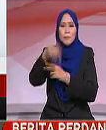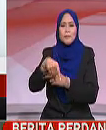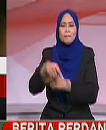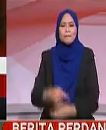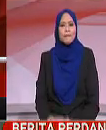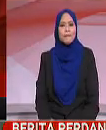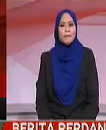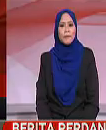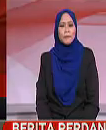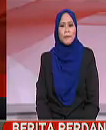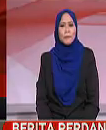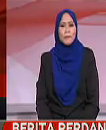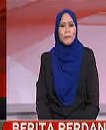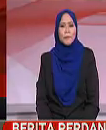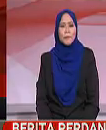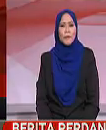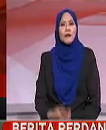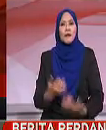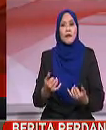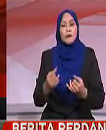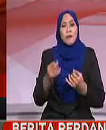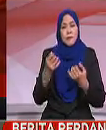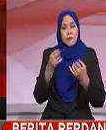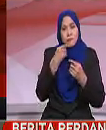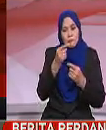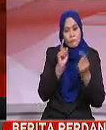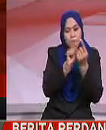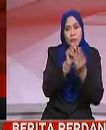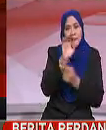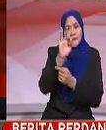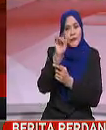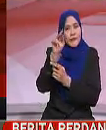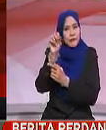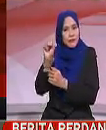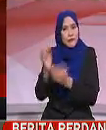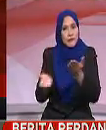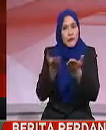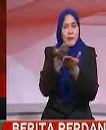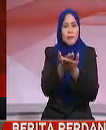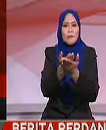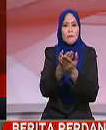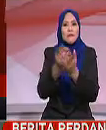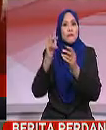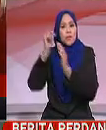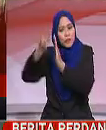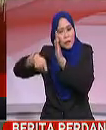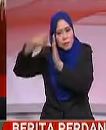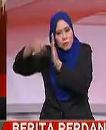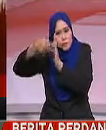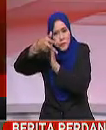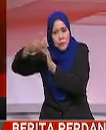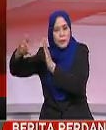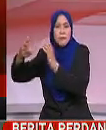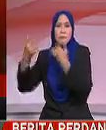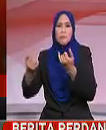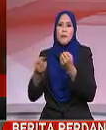disediakan. Ali Biju yang diiringi pengerusi Finas Zakaria Abdul Hamid turut menyarankan produksi tempatan supaya menerbitkan lebih banyak